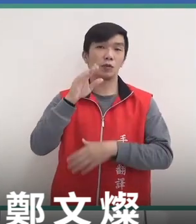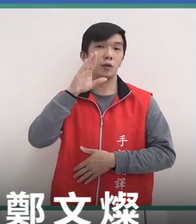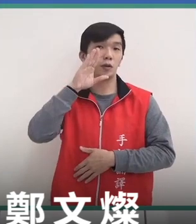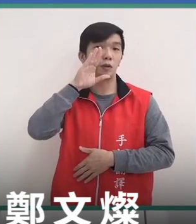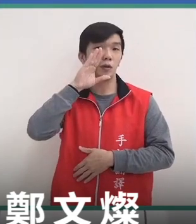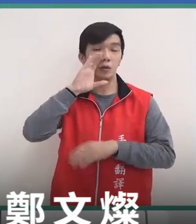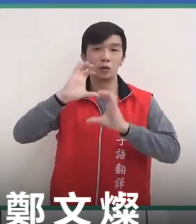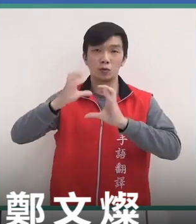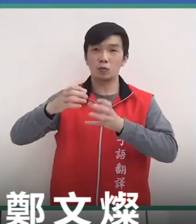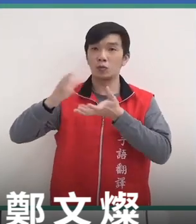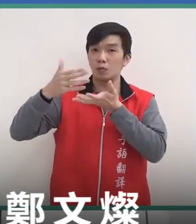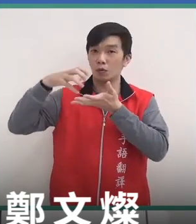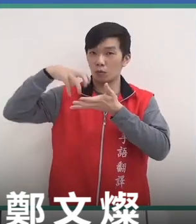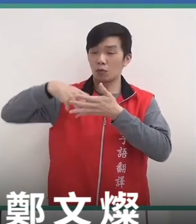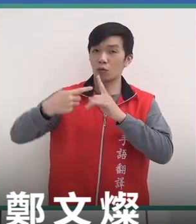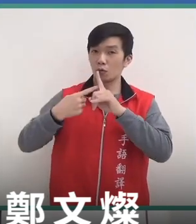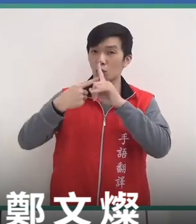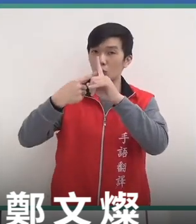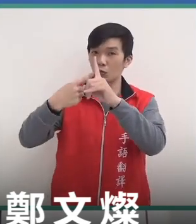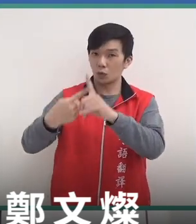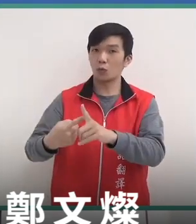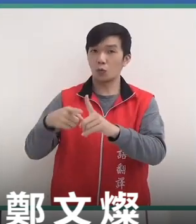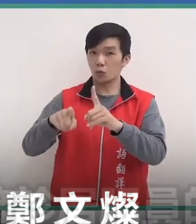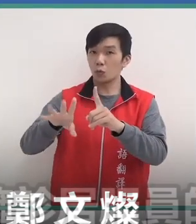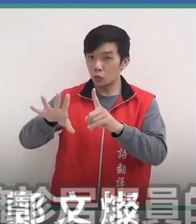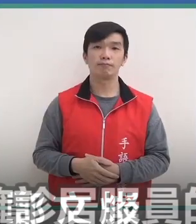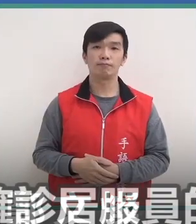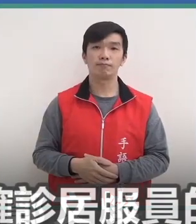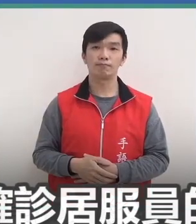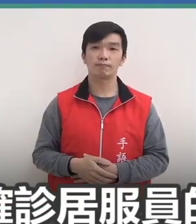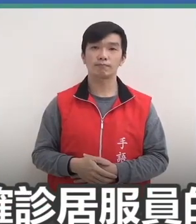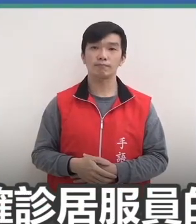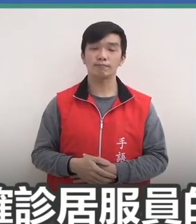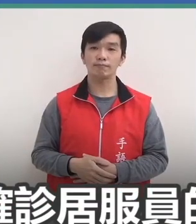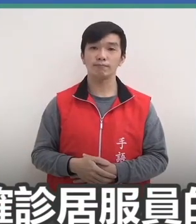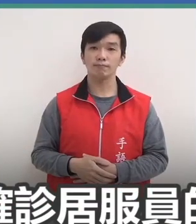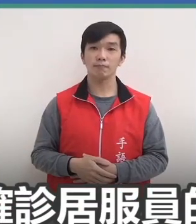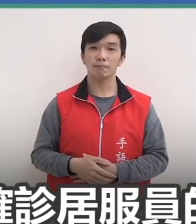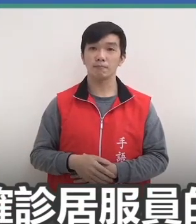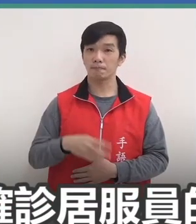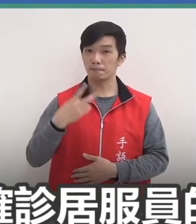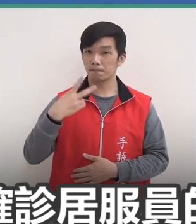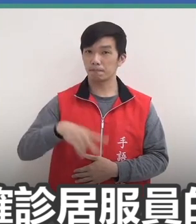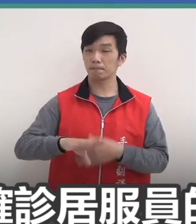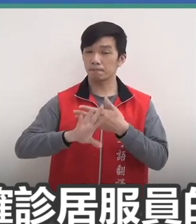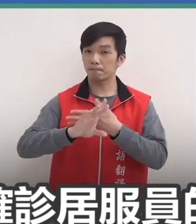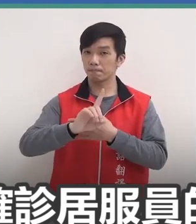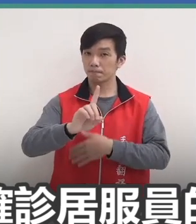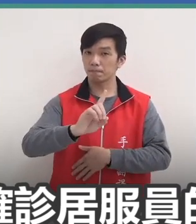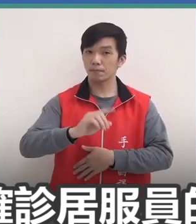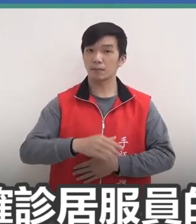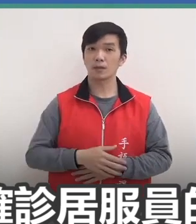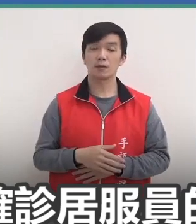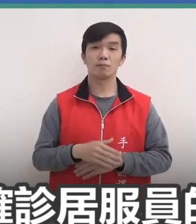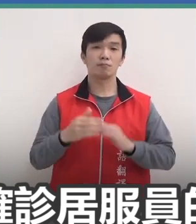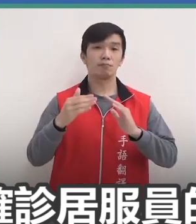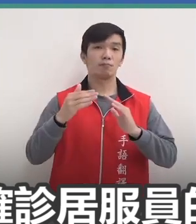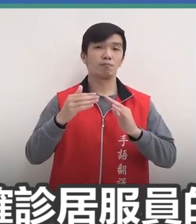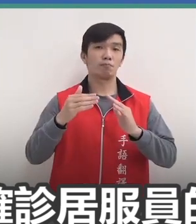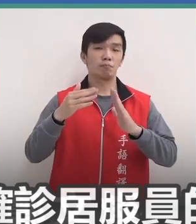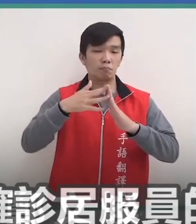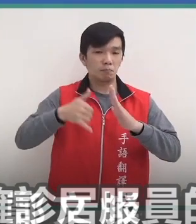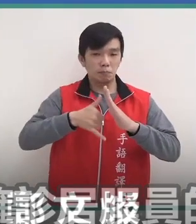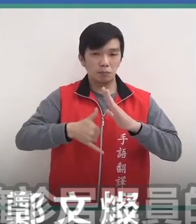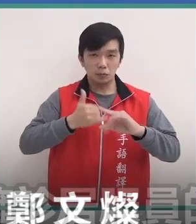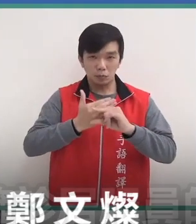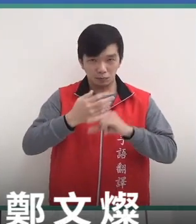的部分也可以到筛检站来采检。居隔中的确诊的是这个居服